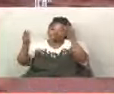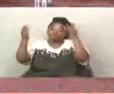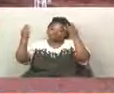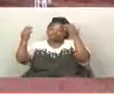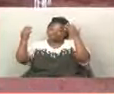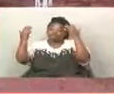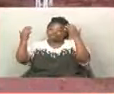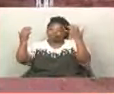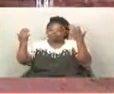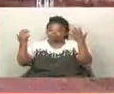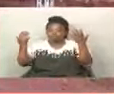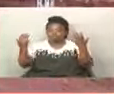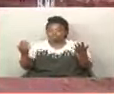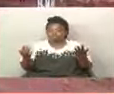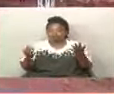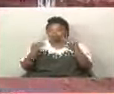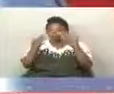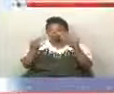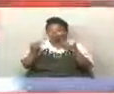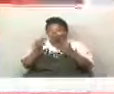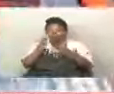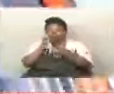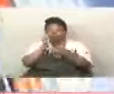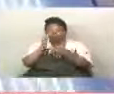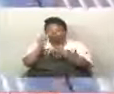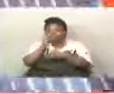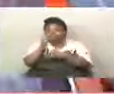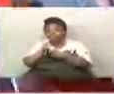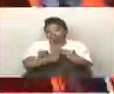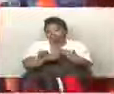mbandu gandi Mukama webale kutuma zaako mwako mukadde.